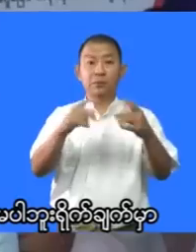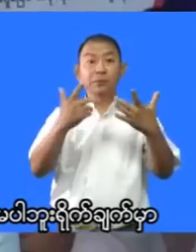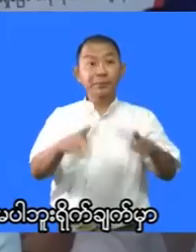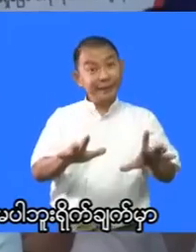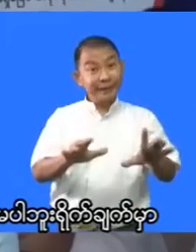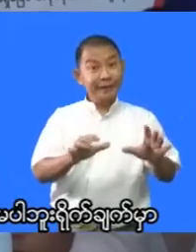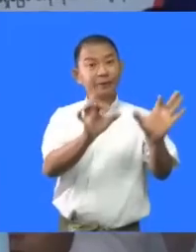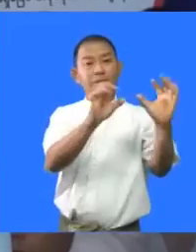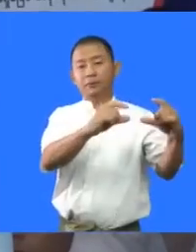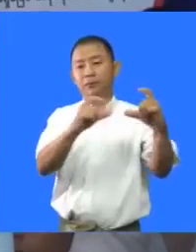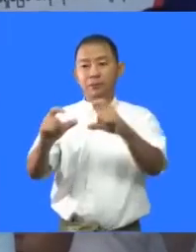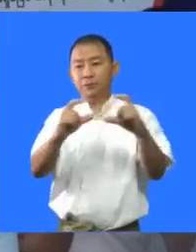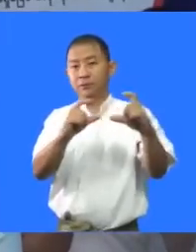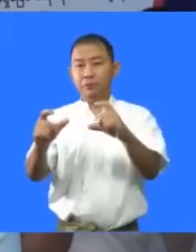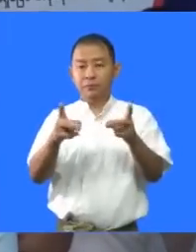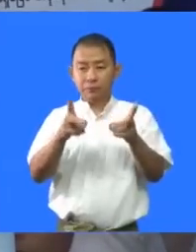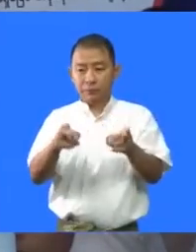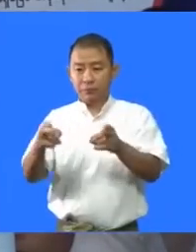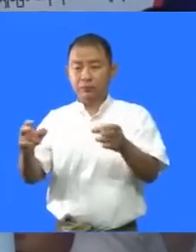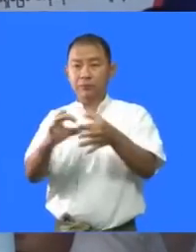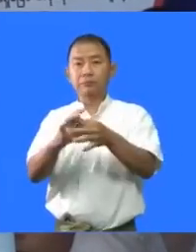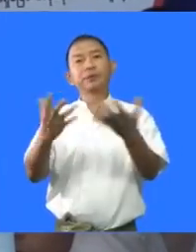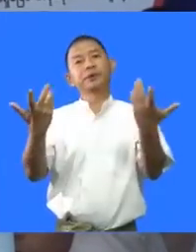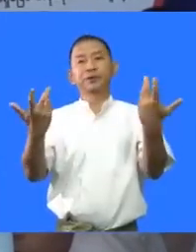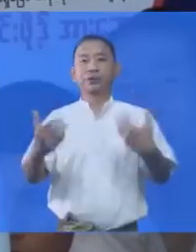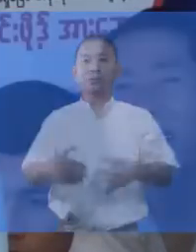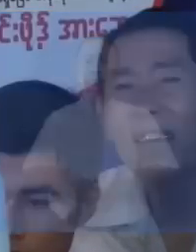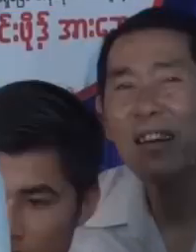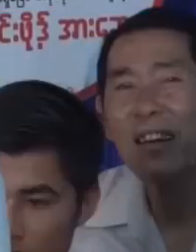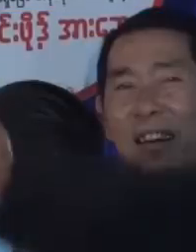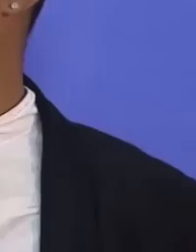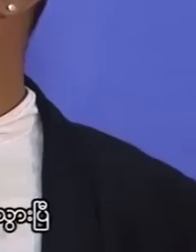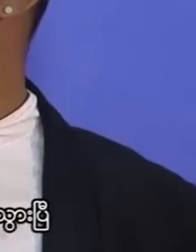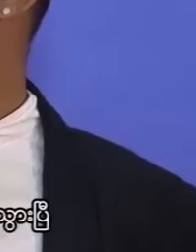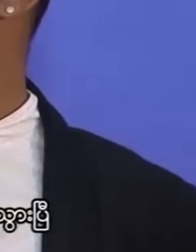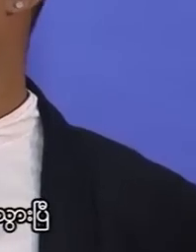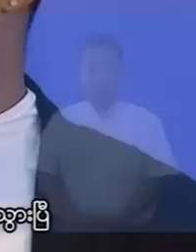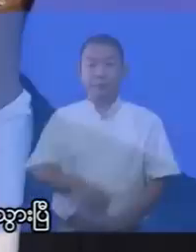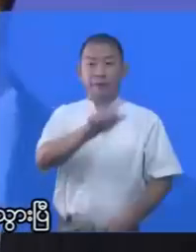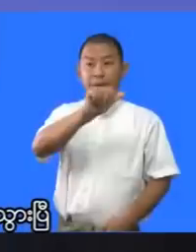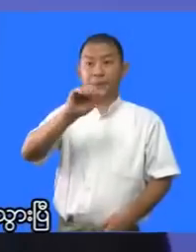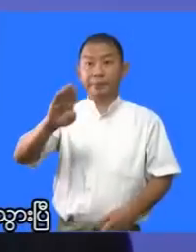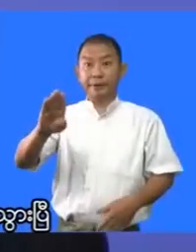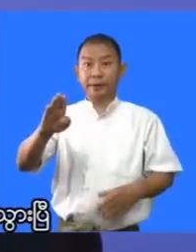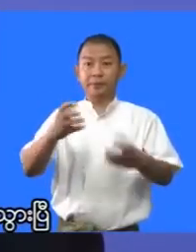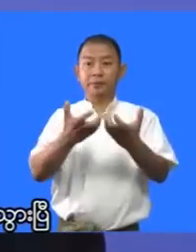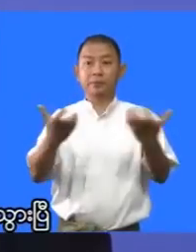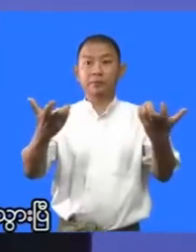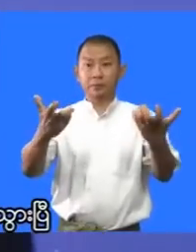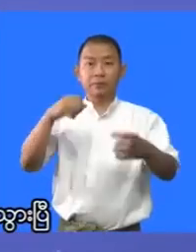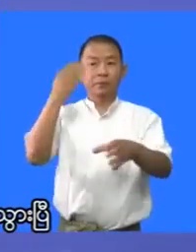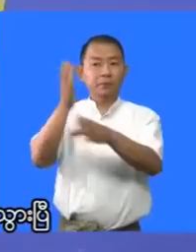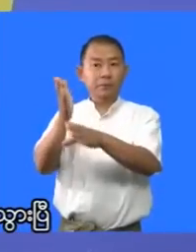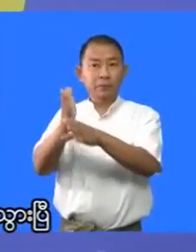ဘာတွေးကုန်အောင်ပါဦးရိုက်ချက်မှာရှင်းတယ်အယုံတော့ဆက်လို့ရမယ်လေကျွန်တော်ပြောတာဒီမှာနောက်လာပြီ ကျွန်တော်တို့ဒီမှာလေကျွန်တော်တို့ ခုနောက်မှာ A channel